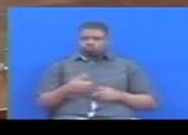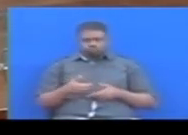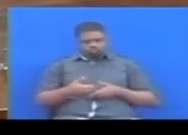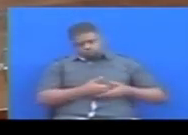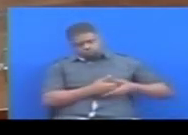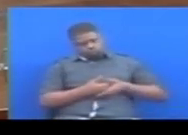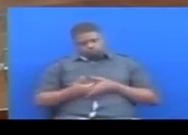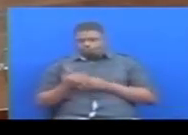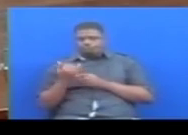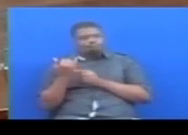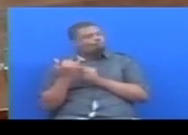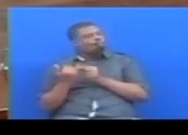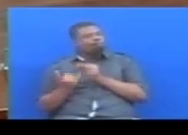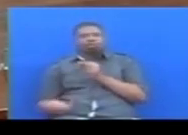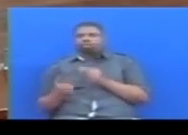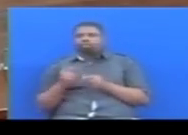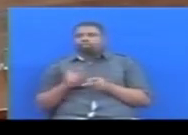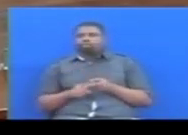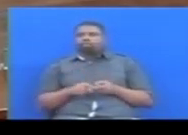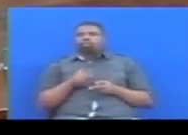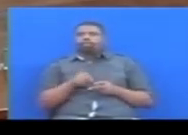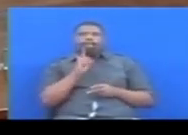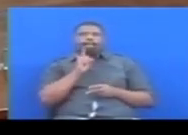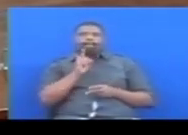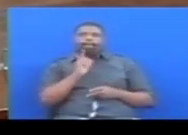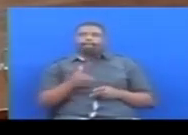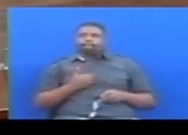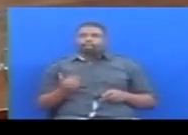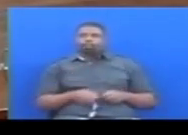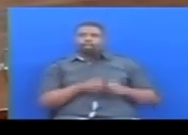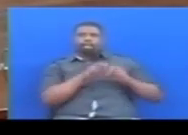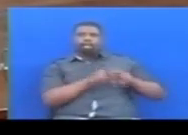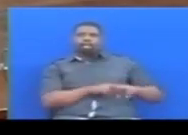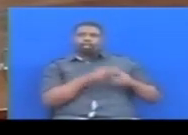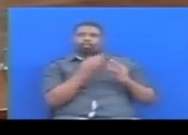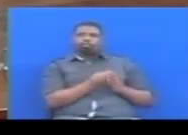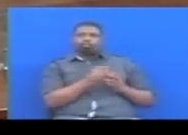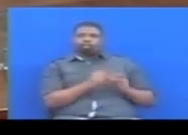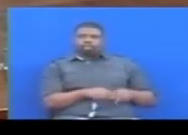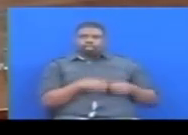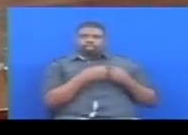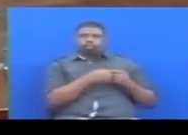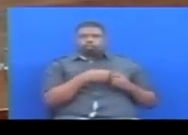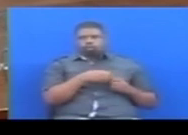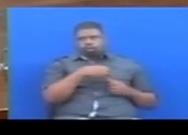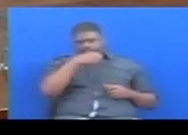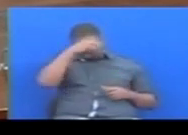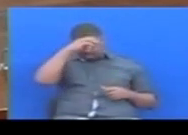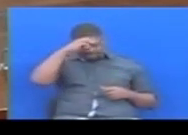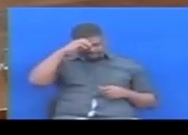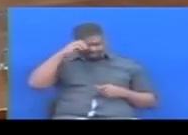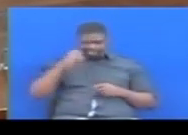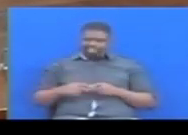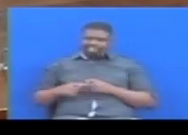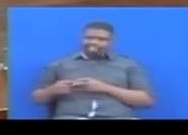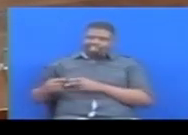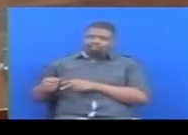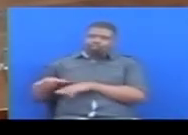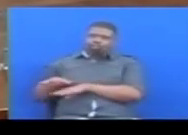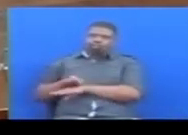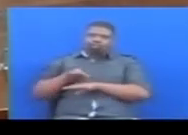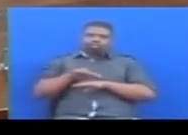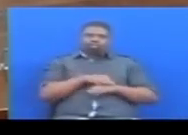au yule premature baby, mama anatakiwa akae naye, atoe joto la ngozi kwa ngozi, na limekuwa limeonekana